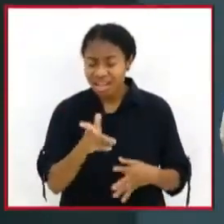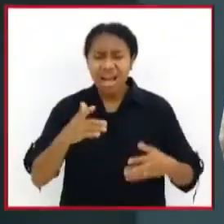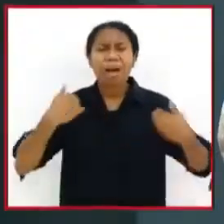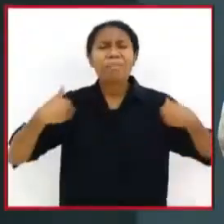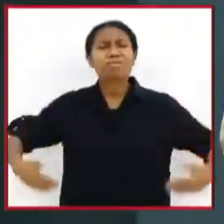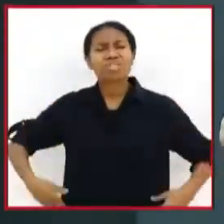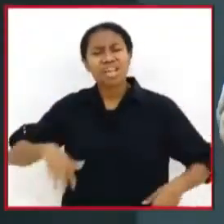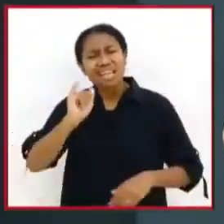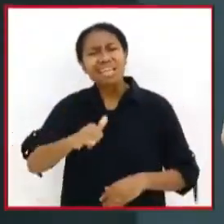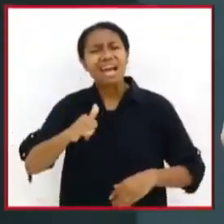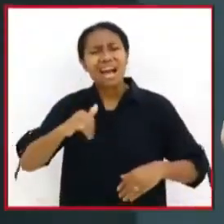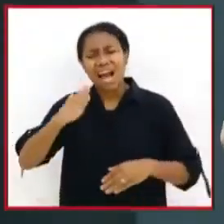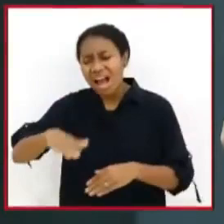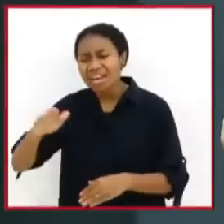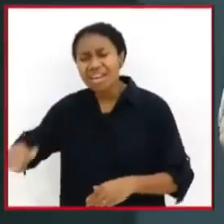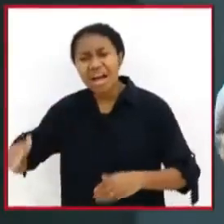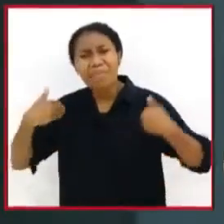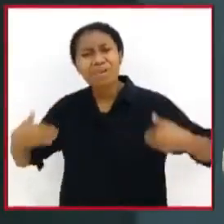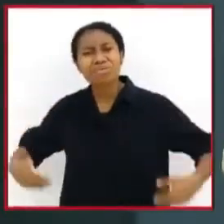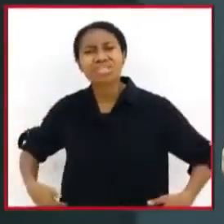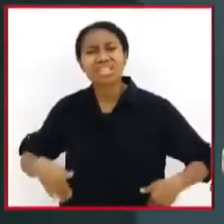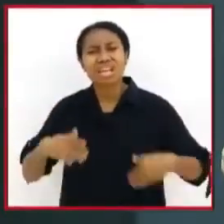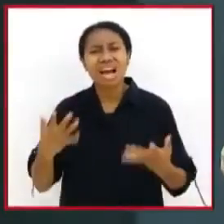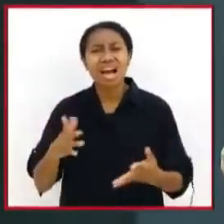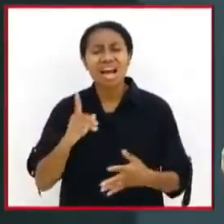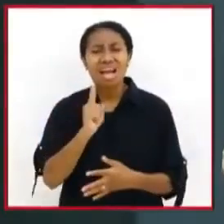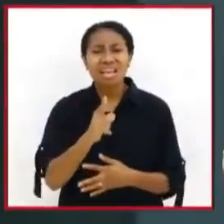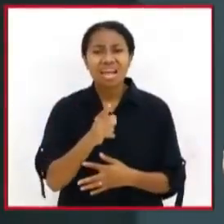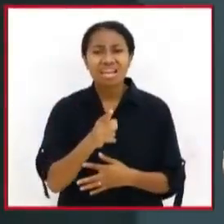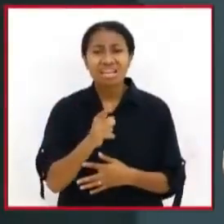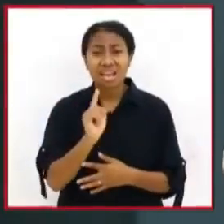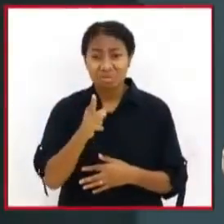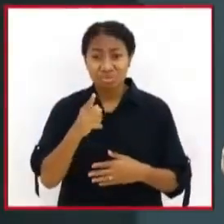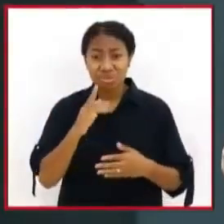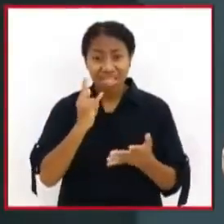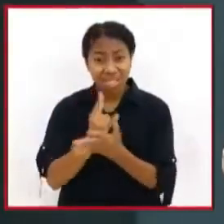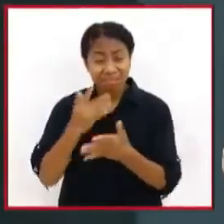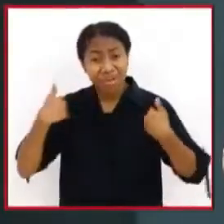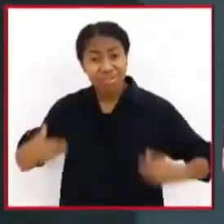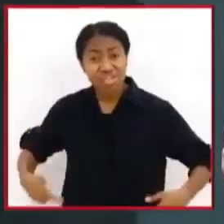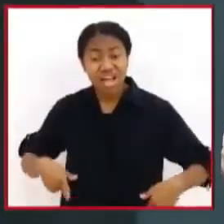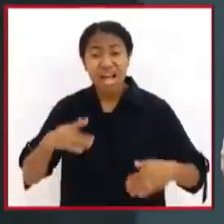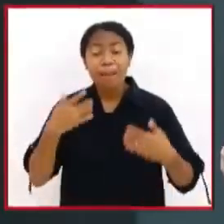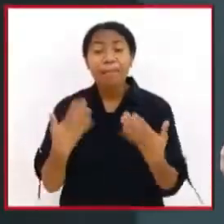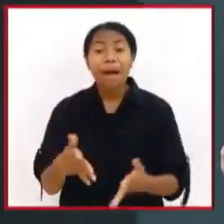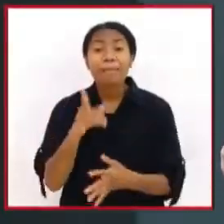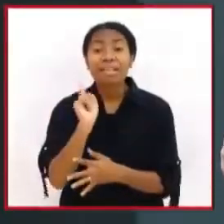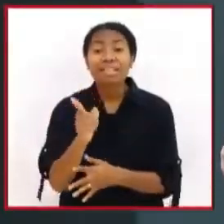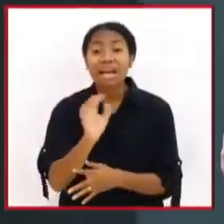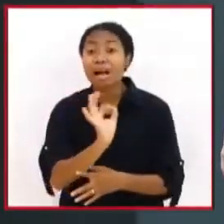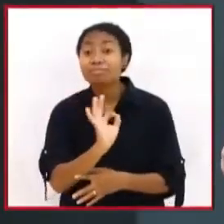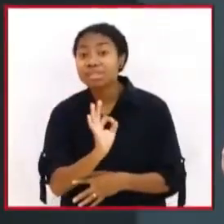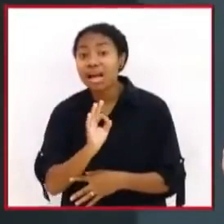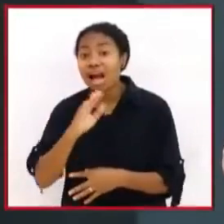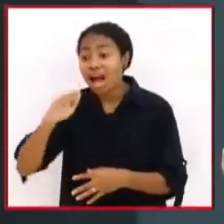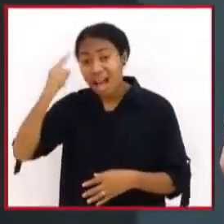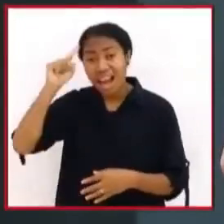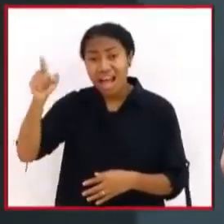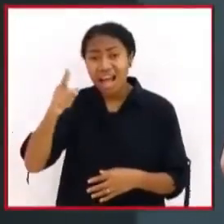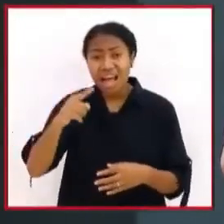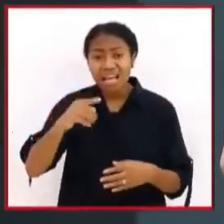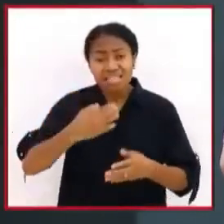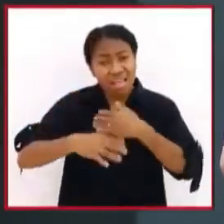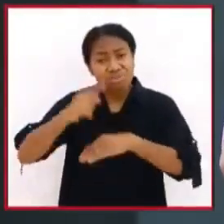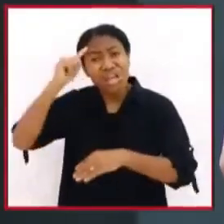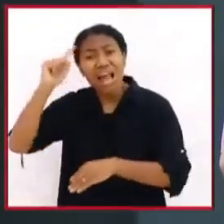Manusia jikalau kamu bisa anak manusia dan sekaligus manusia mengapa dia tidak bisa anak-anak sekaligus adalah